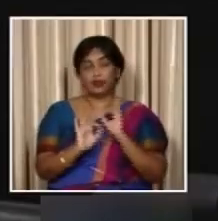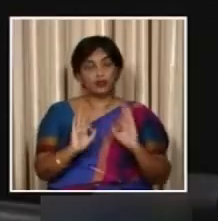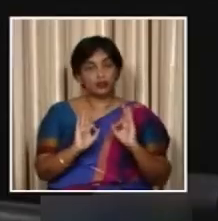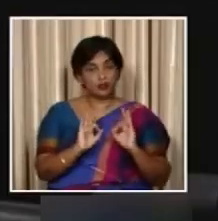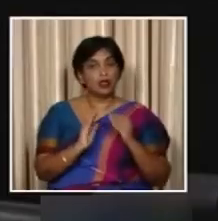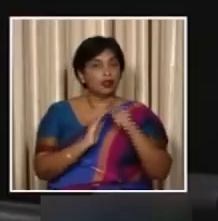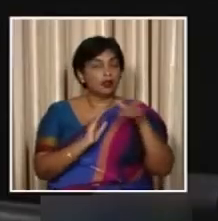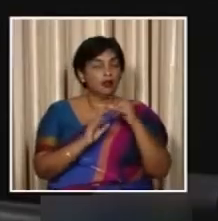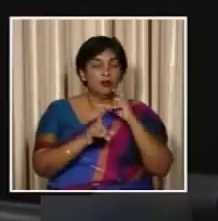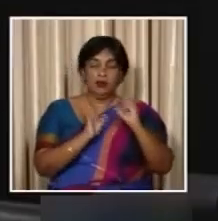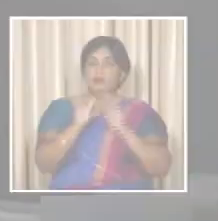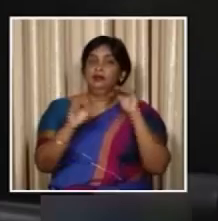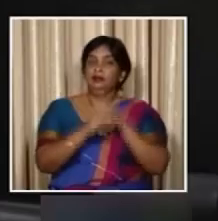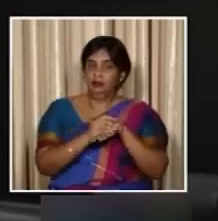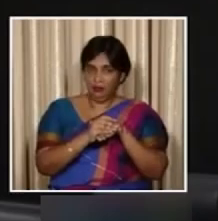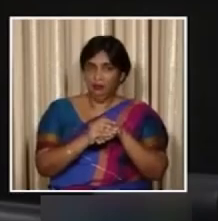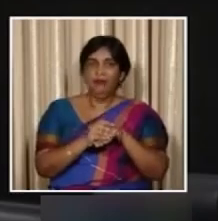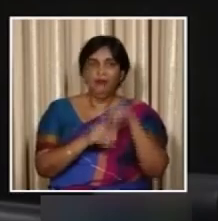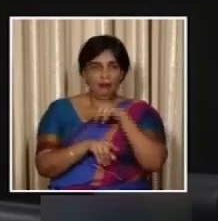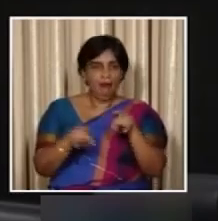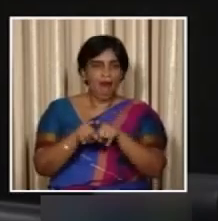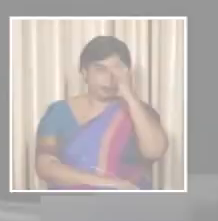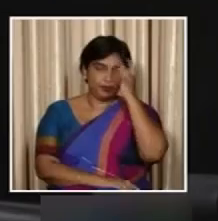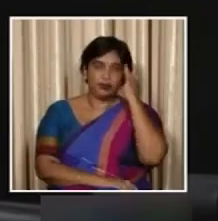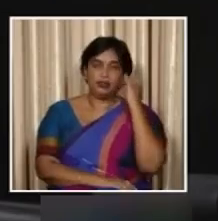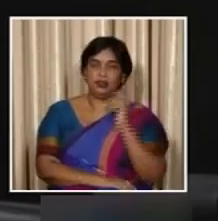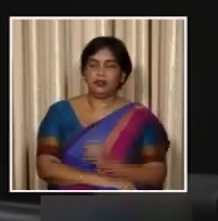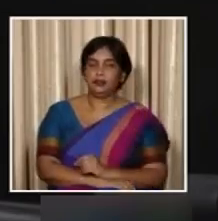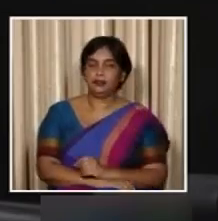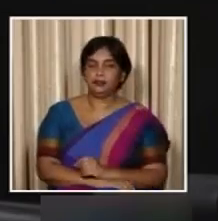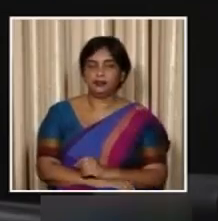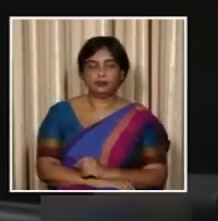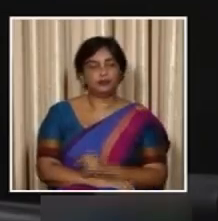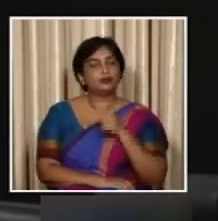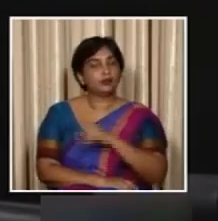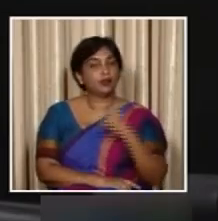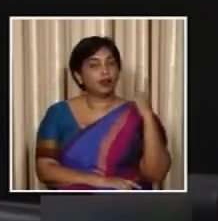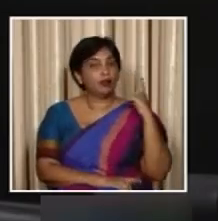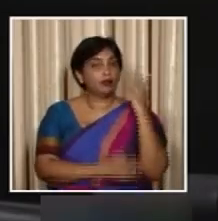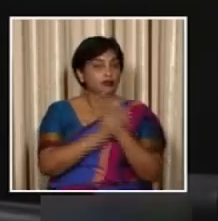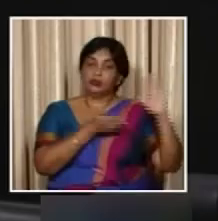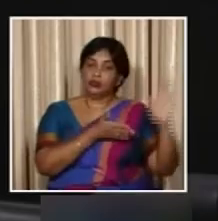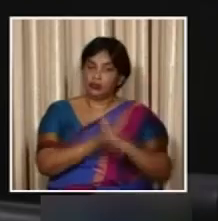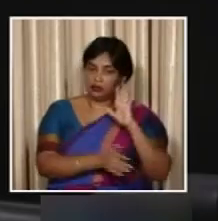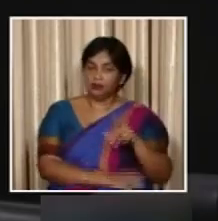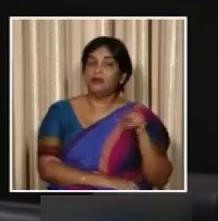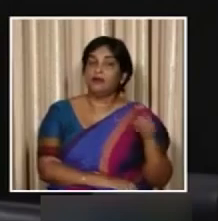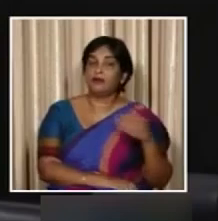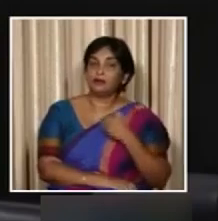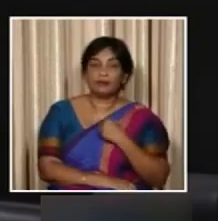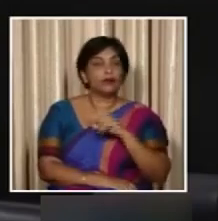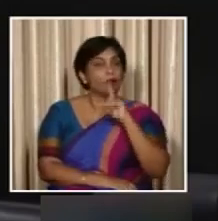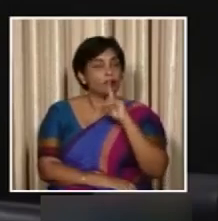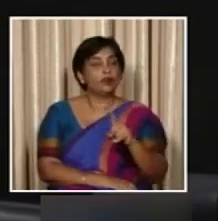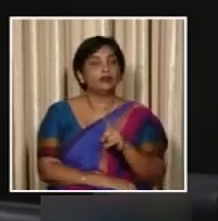ගාමීය කමිටුවල සහභාගීත්වය සහ ඒ අයගේ සහයෝගයත්වය නිසා. ත්‍රිවිධ හමුදාව අපිට සුවිශේෂී සහයෝගයක් ලබලා දෙනවා. අපි ඉල්ලුවේ